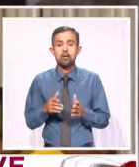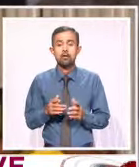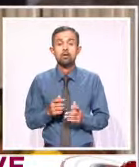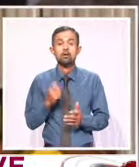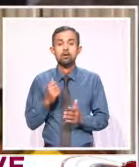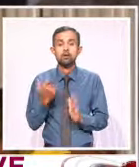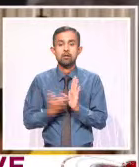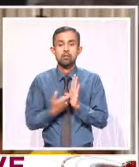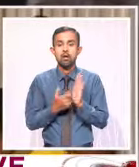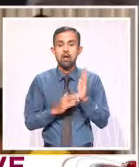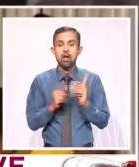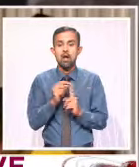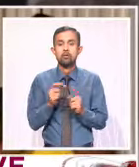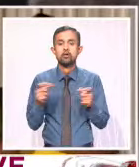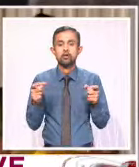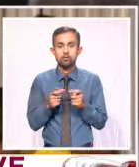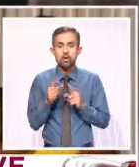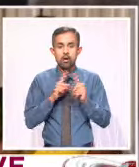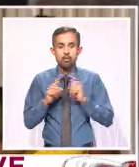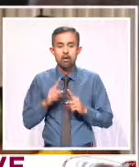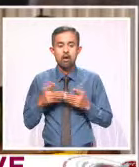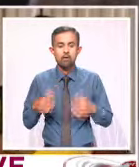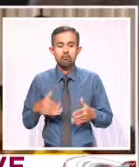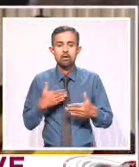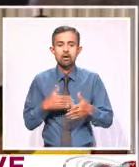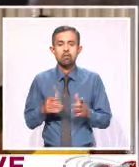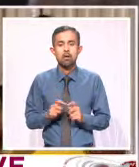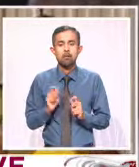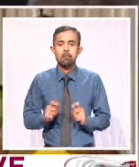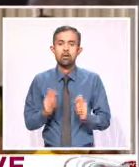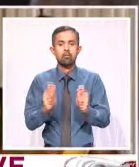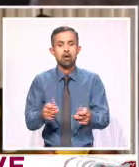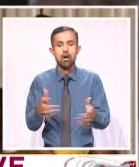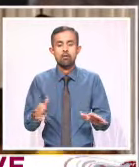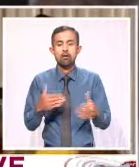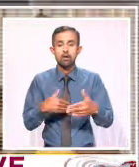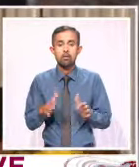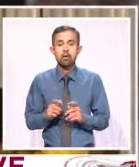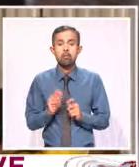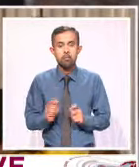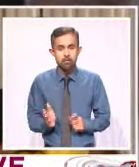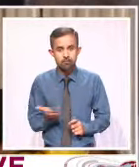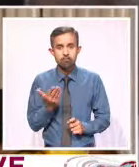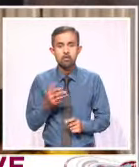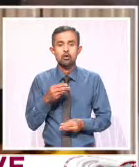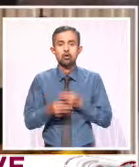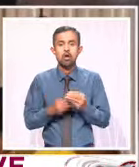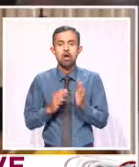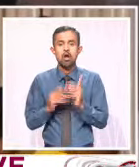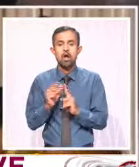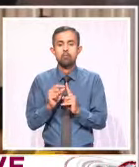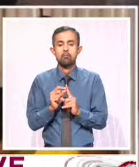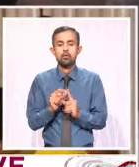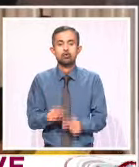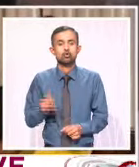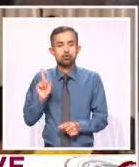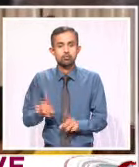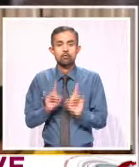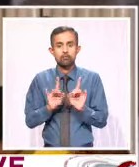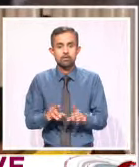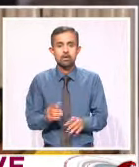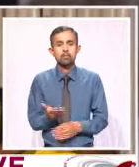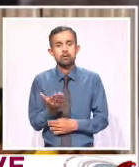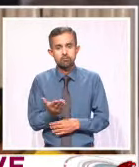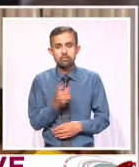එක රමේෂ් පතිර නැමැත්තුමත් එක්ක සාකච්ඡා කරලා කැබිනට් මණ්ඩලයට ඉදිරිපත් කළා. කැබිනට් මණ්ඩලයේ විසින් මේ කර්මාන්ත අමාත්‍යාංශයේ අනුමැතිය යටතේ අපි